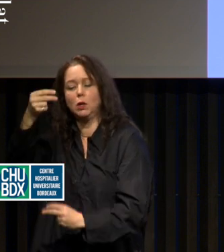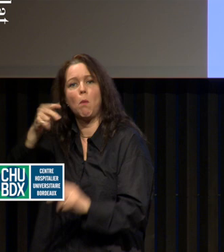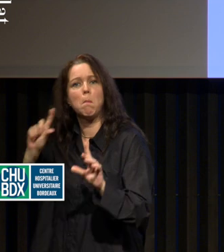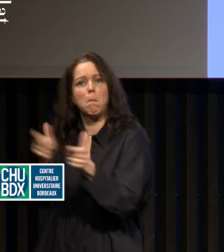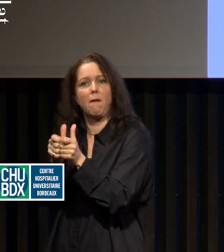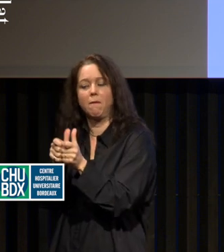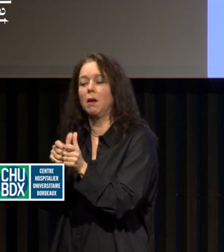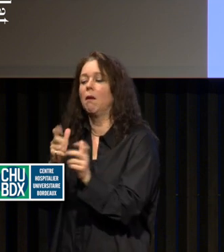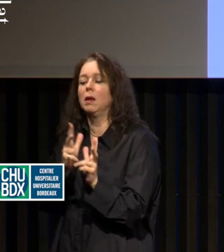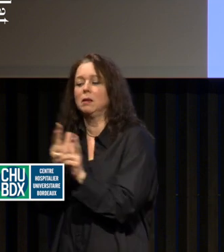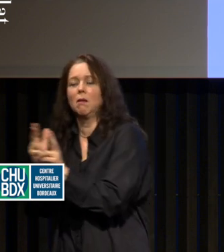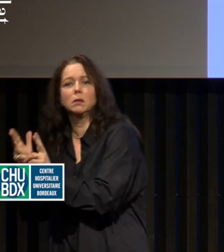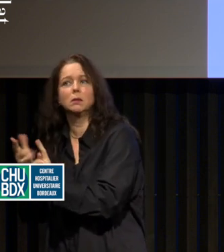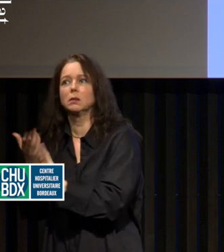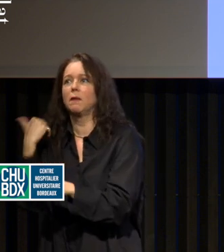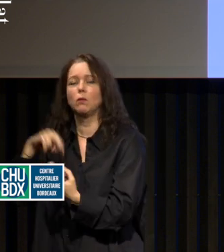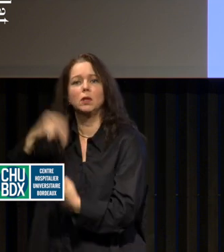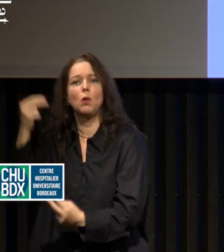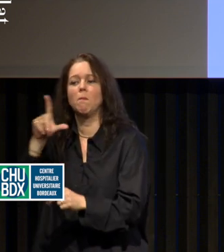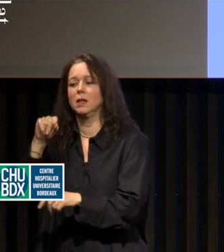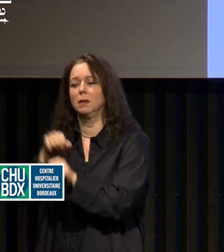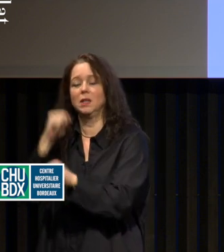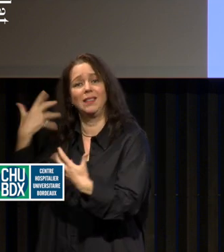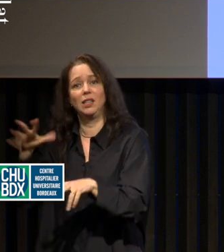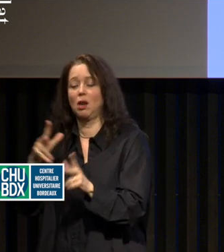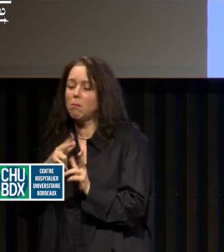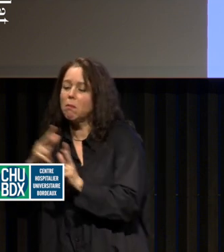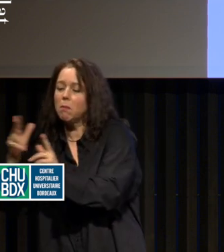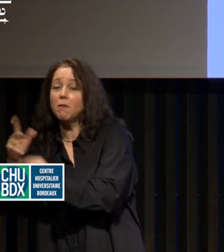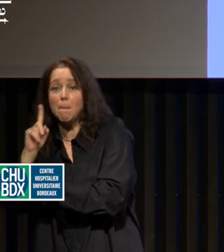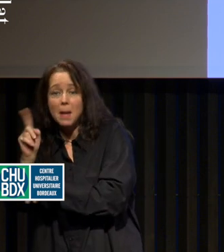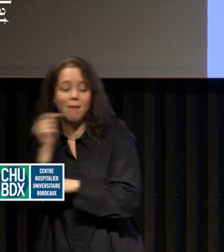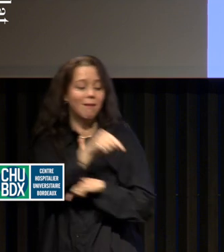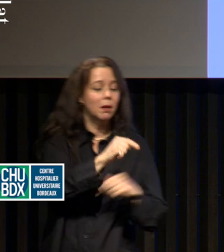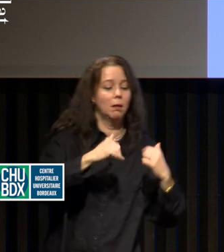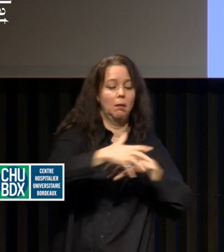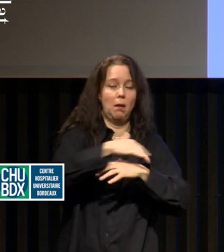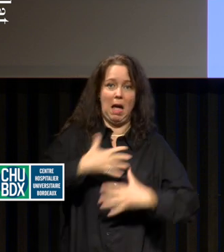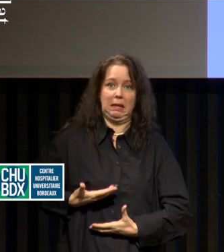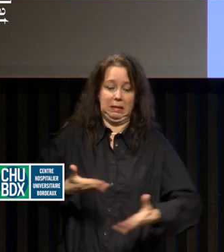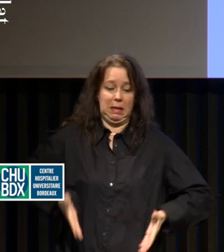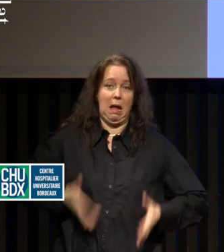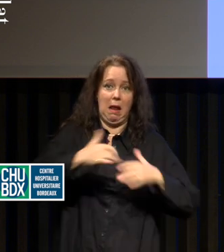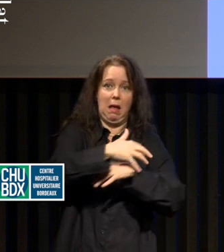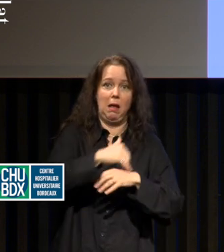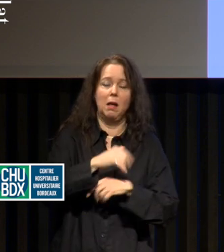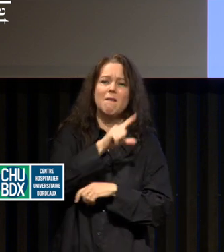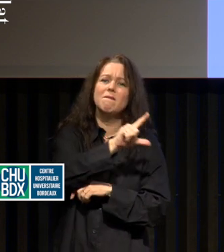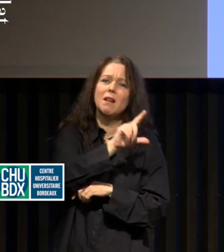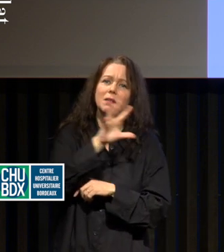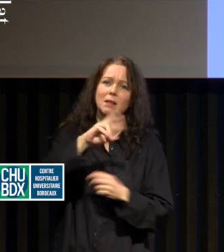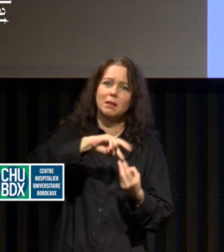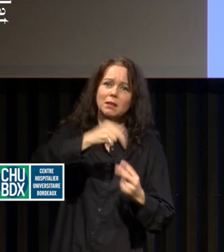identifié, séquencé au début du XXe siècle. Mais ce qu'on a dans notre microbiote intestinal, c'est l'équivalent de 25 génomes